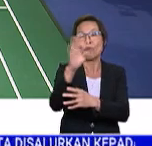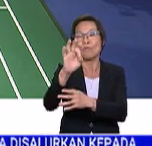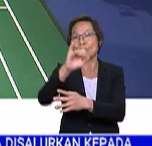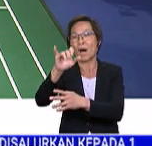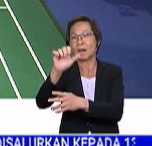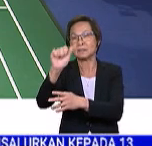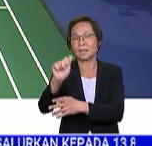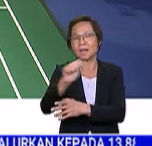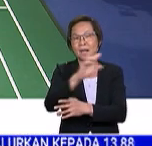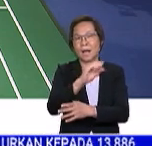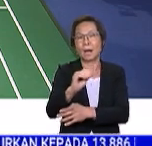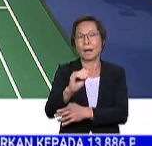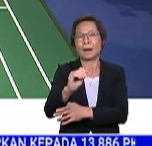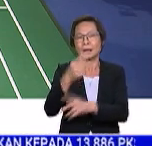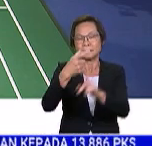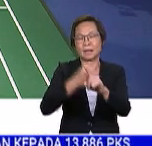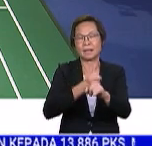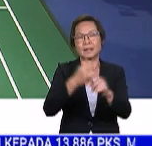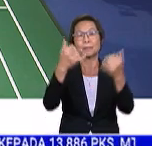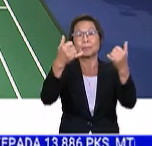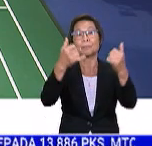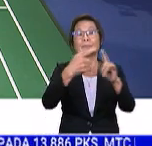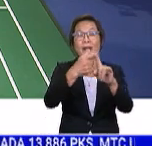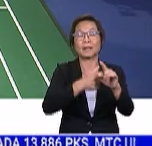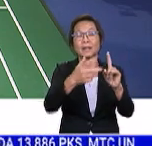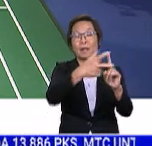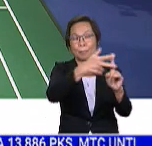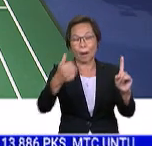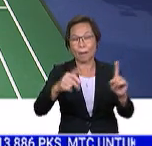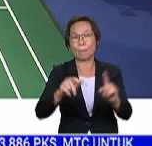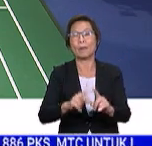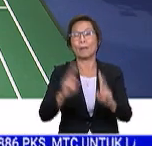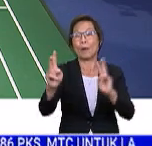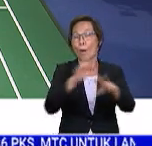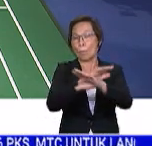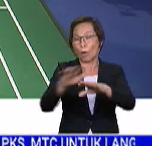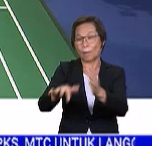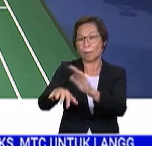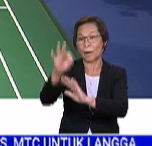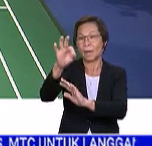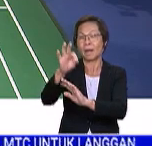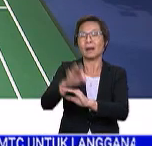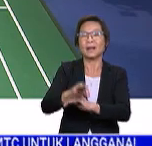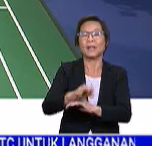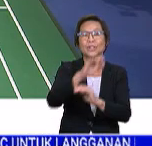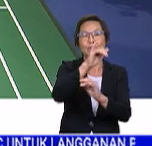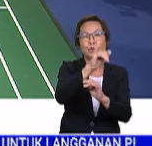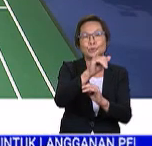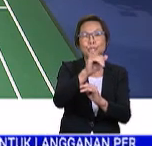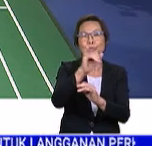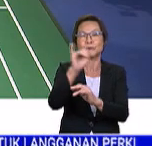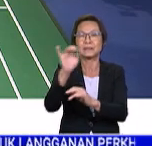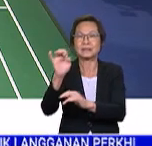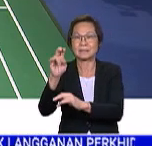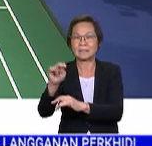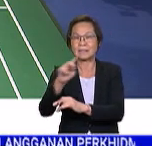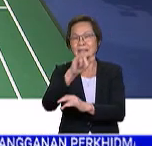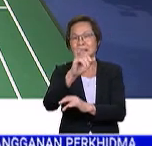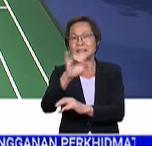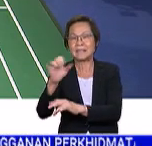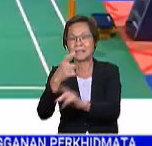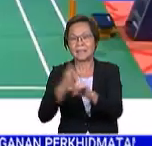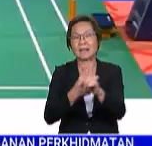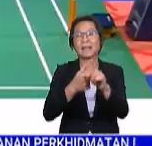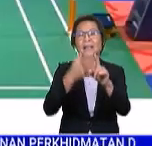Alfian Muhammad Rian Ardianto dari Indonesia sementara pasangan bukan pilihan ypul menempa slot pertemukan dengan